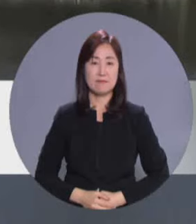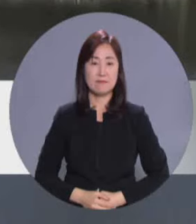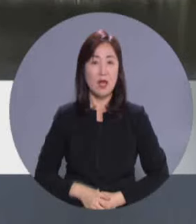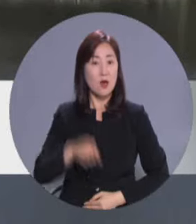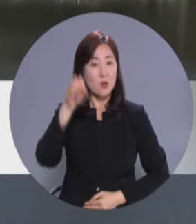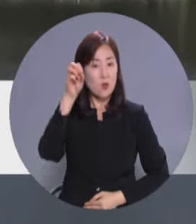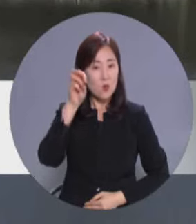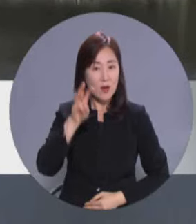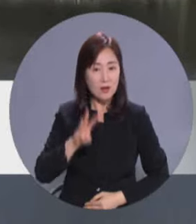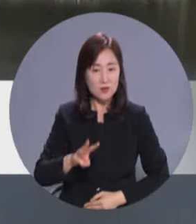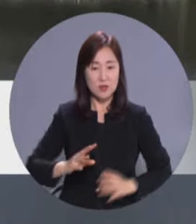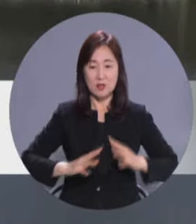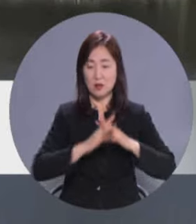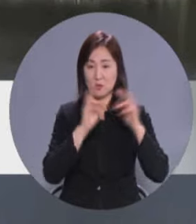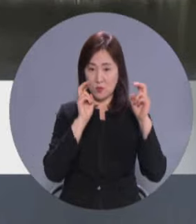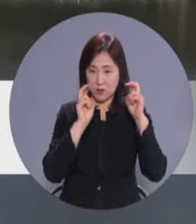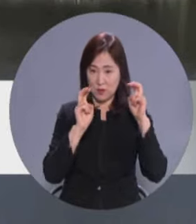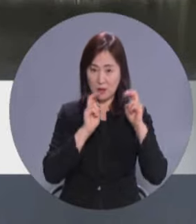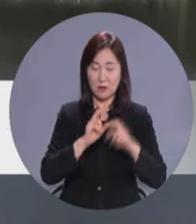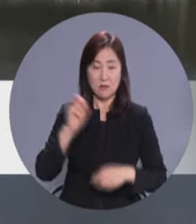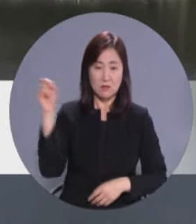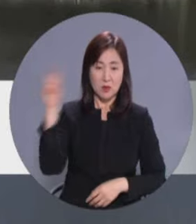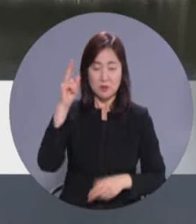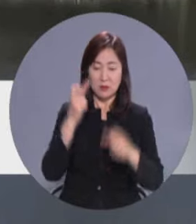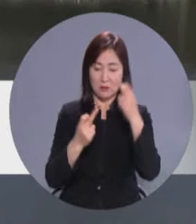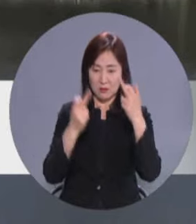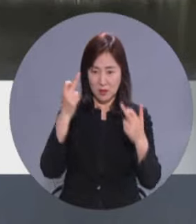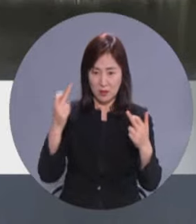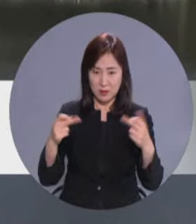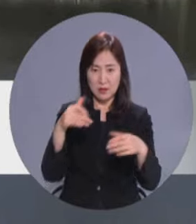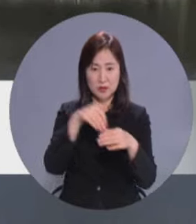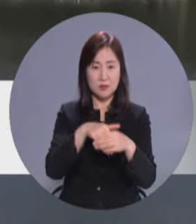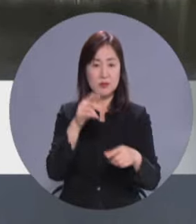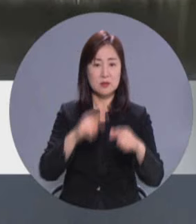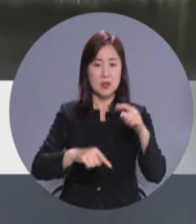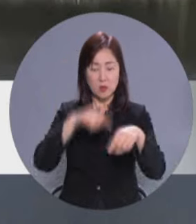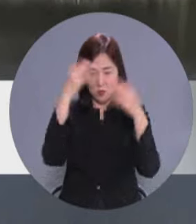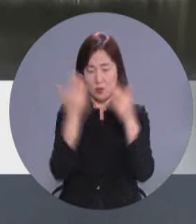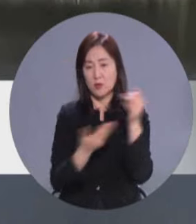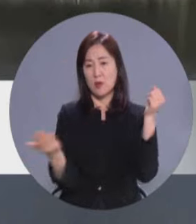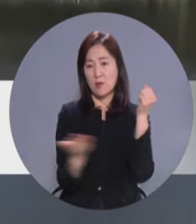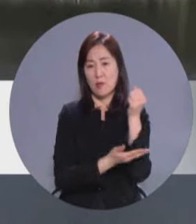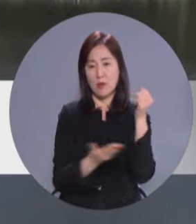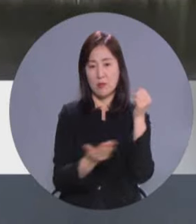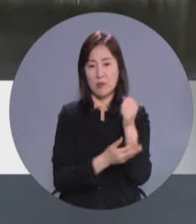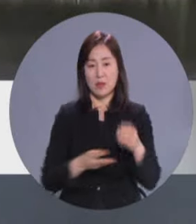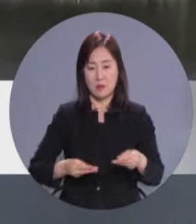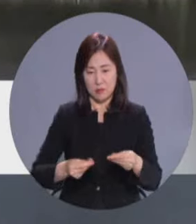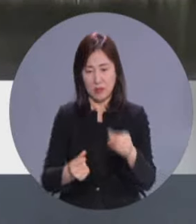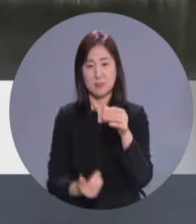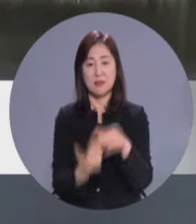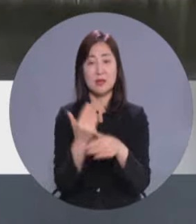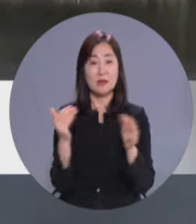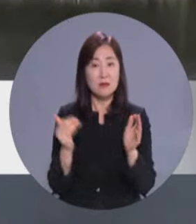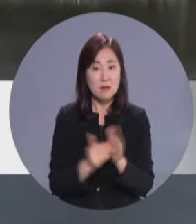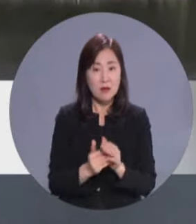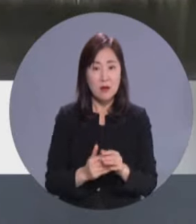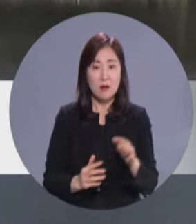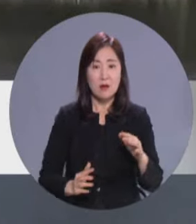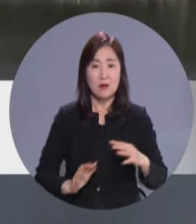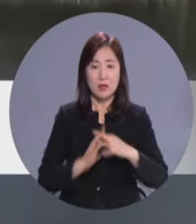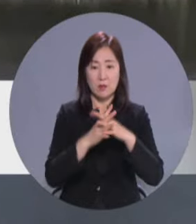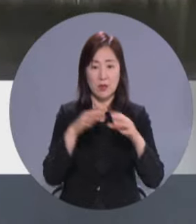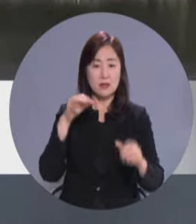광주의 한 건설업체가 대낮에 산에 심어진 나무를 모두 배어버린 일이 벌어졌습니다 개발 제한 구역이어서